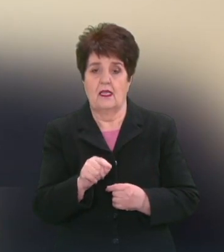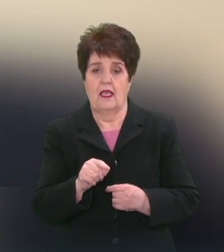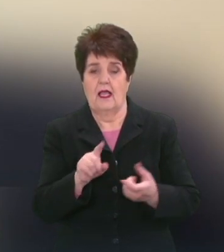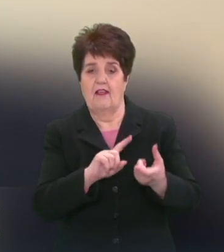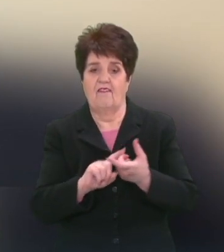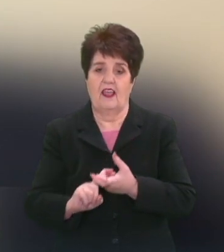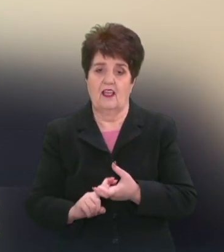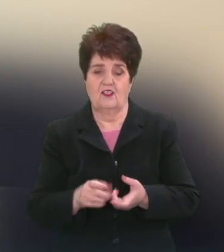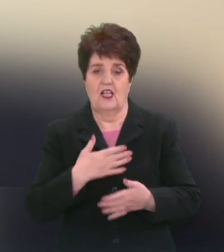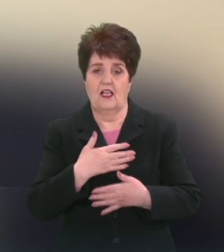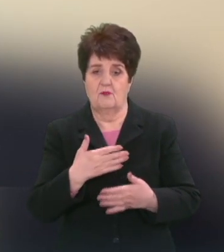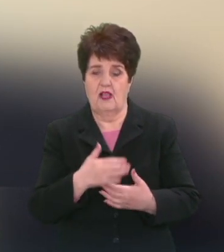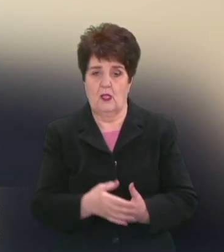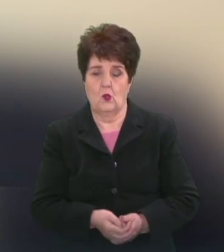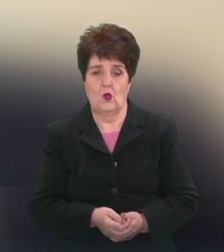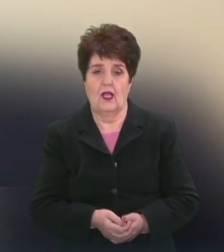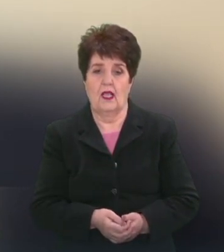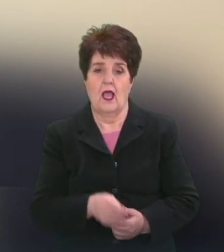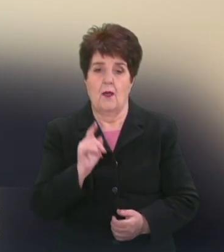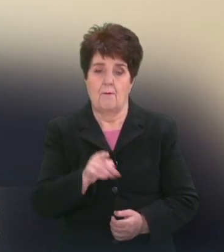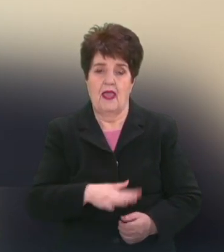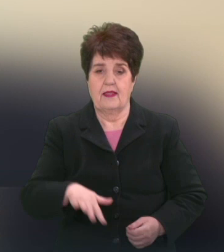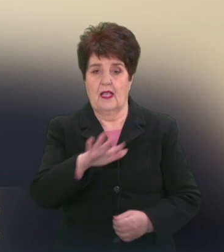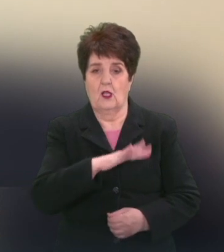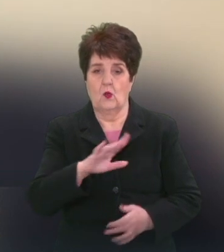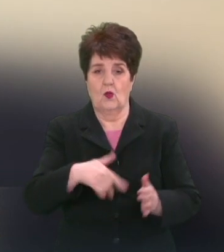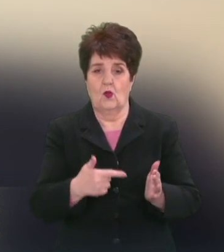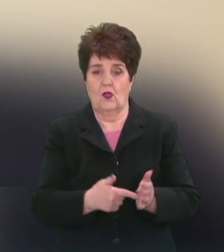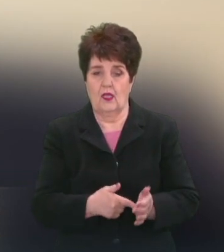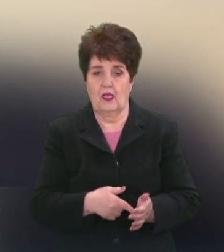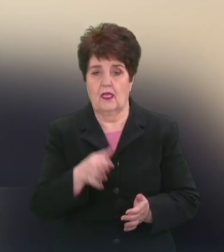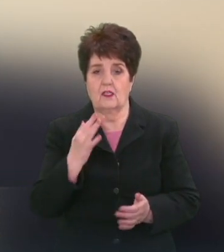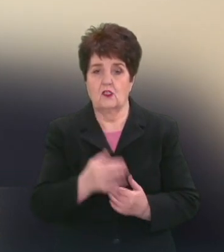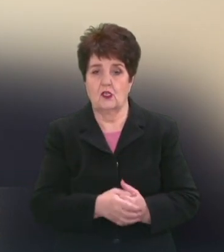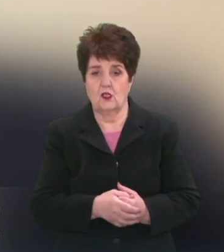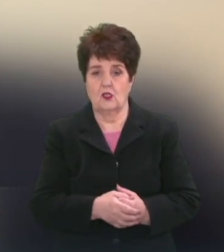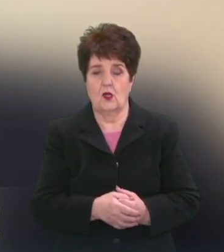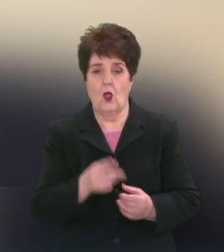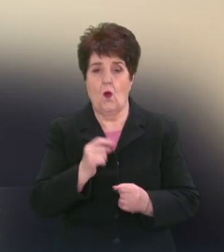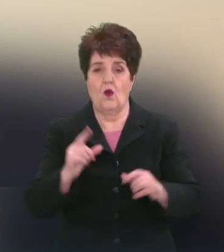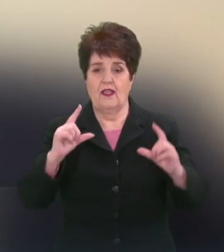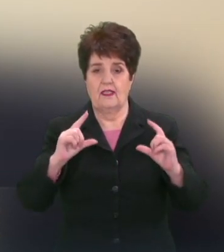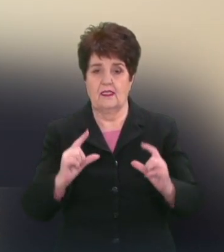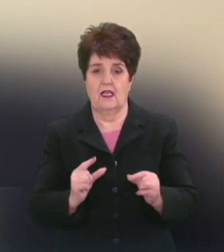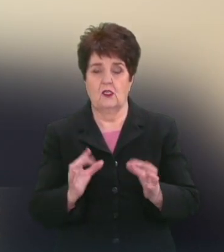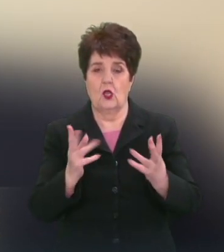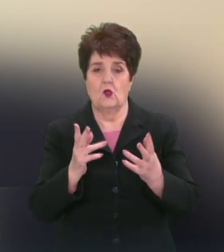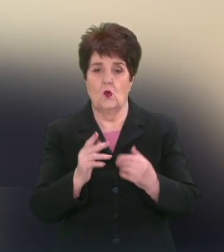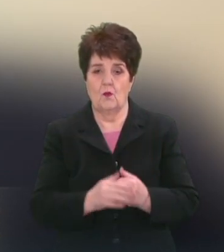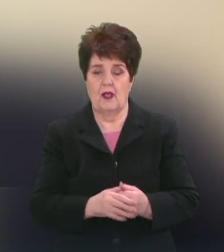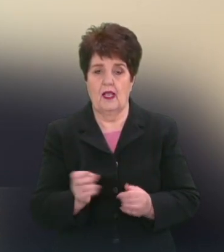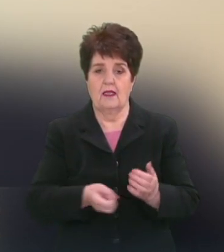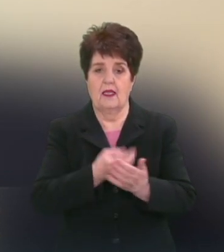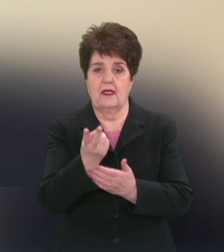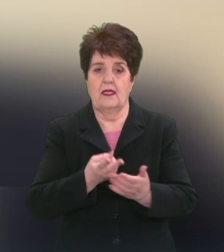infecție respiratorii pe teritoriul municipiului Chișinău, inclusiv o descreștere a numărului de